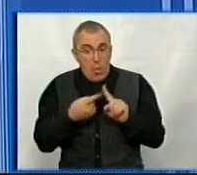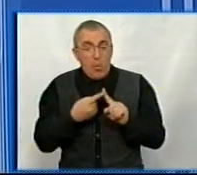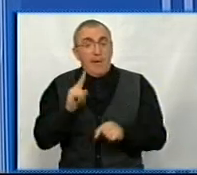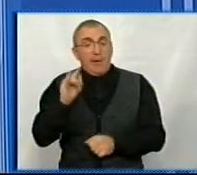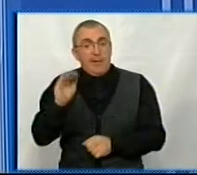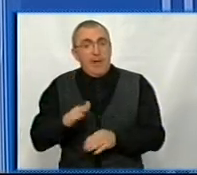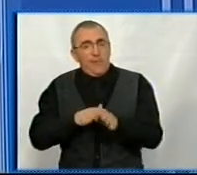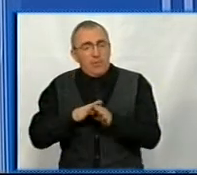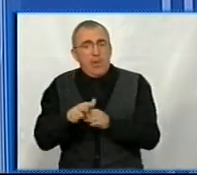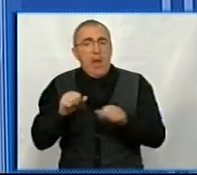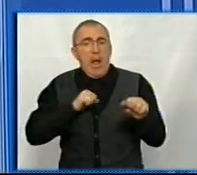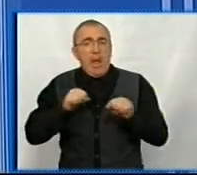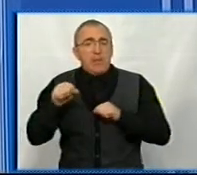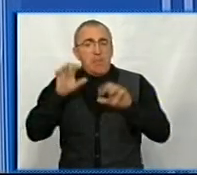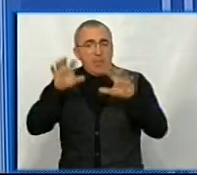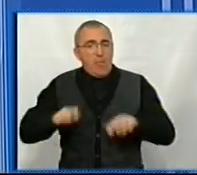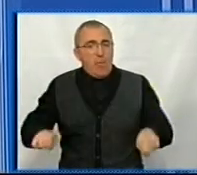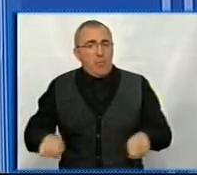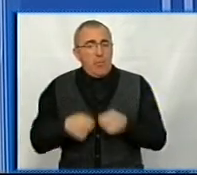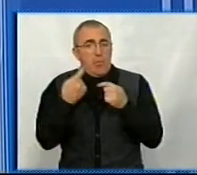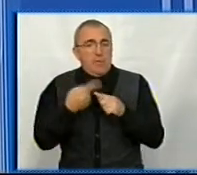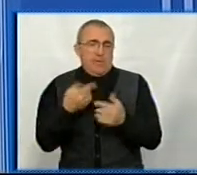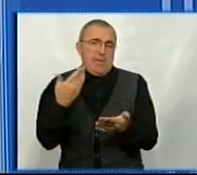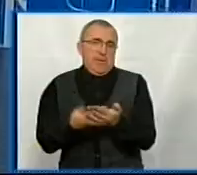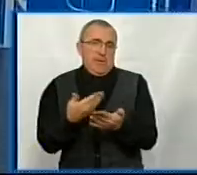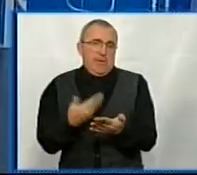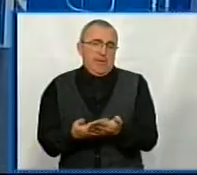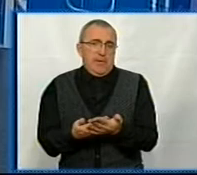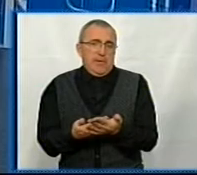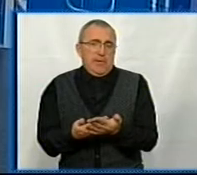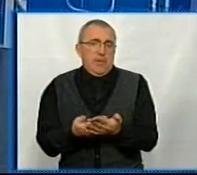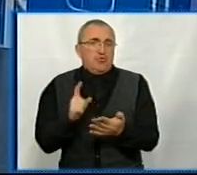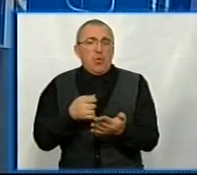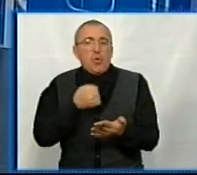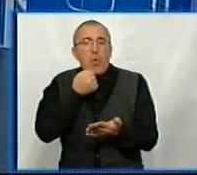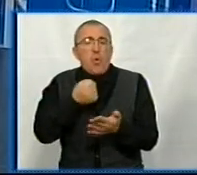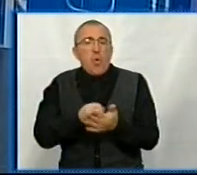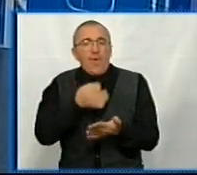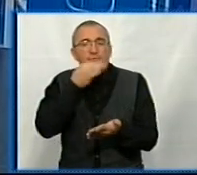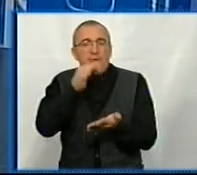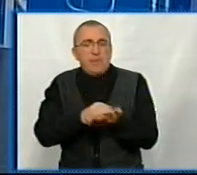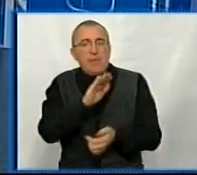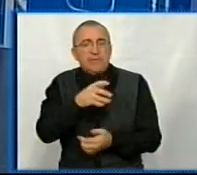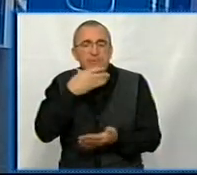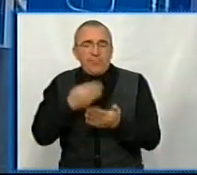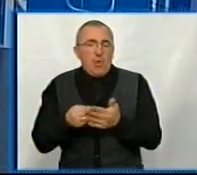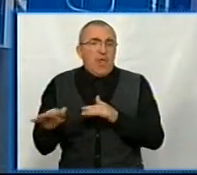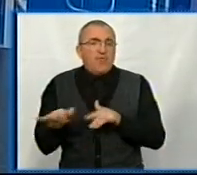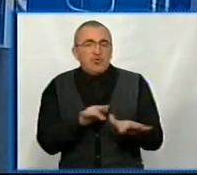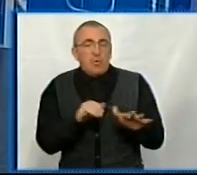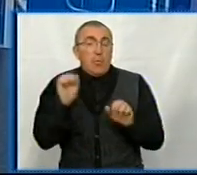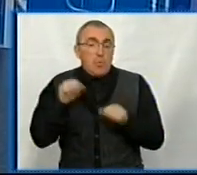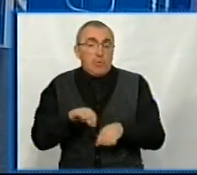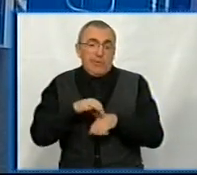яка вчинила адміністративне правопорушення. Це, наприклад, це щодо так. відповідальності дітей так. за свої вчинки, які